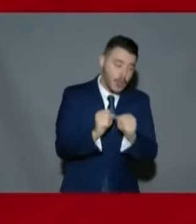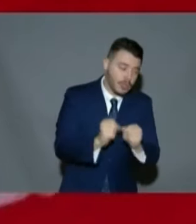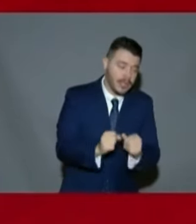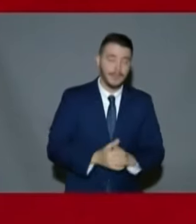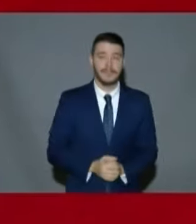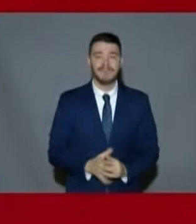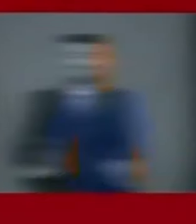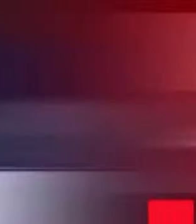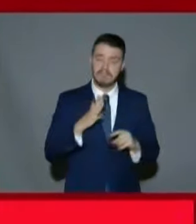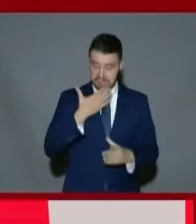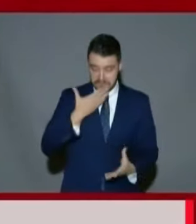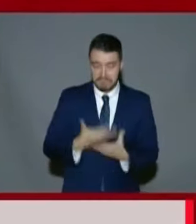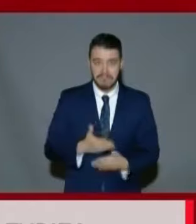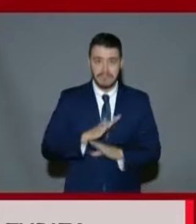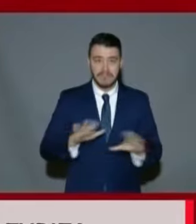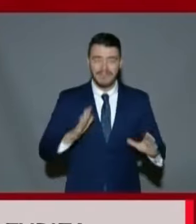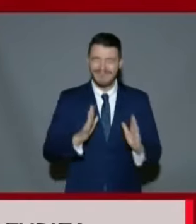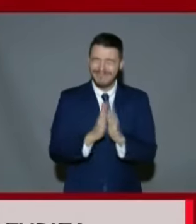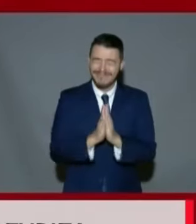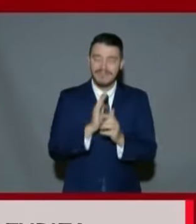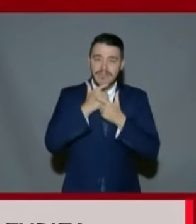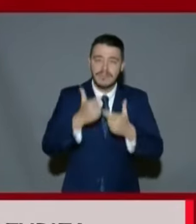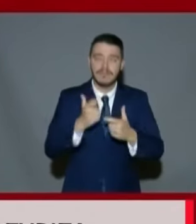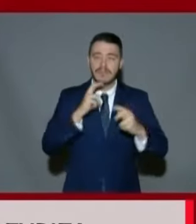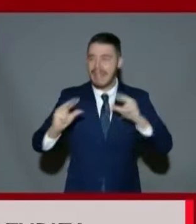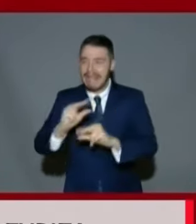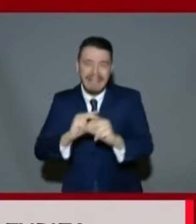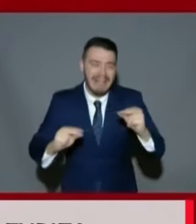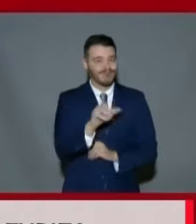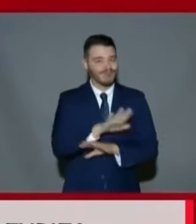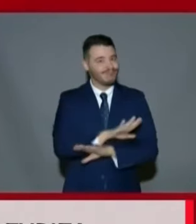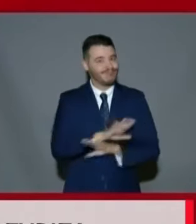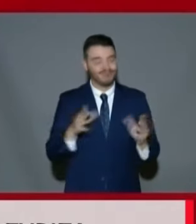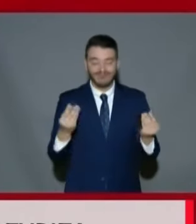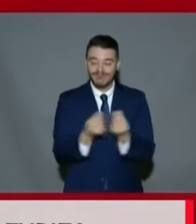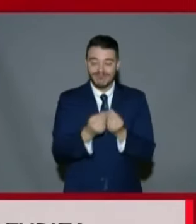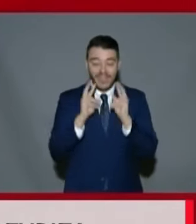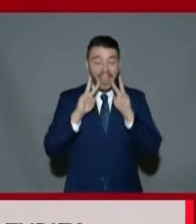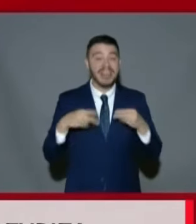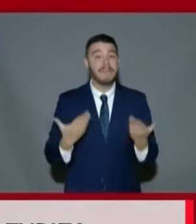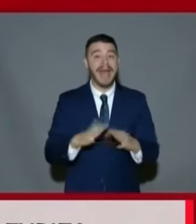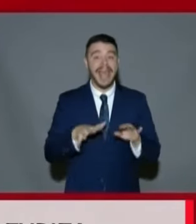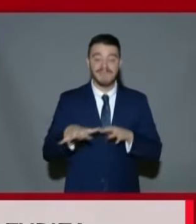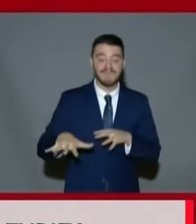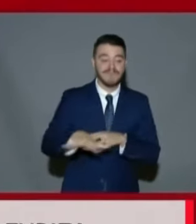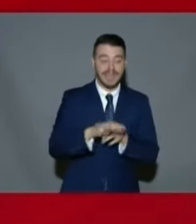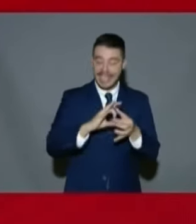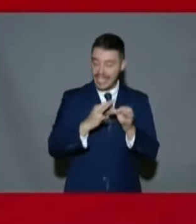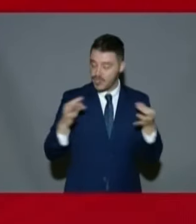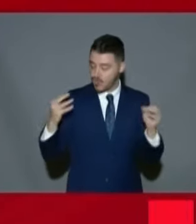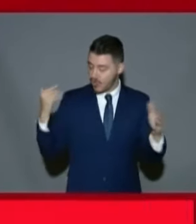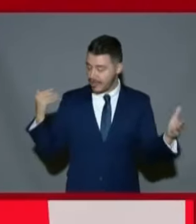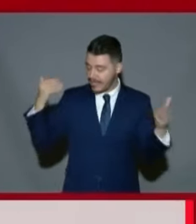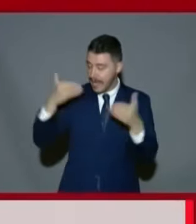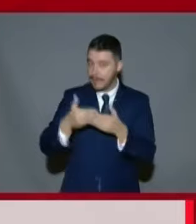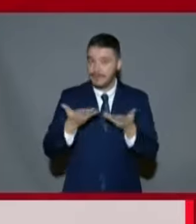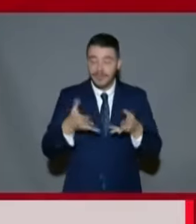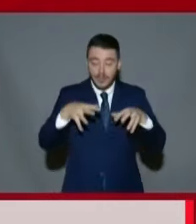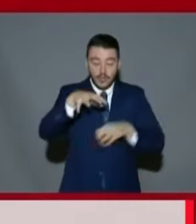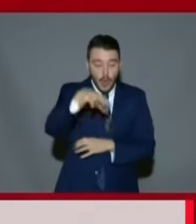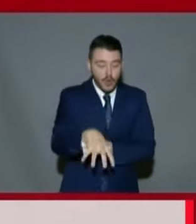Παρακαλώ πολύ σεβασμό στον ομιλητή. Παρακαλώ ησυχία. Ησυχία. Δεν τιμά το παρόν μας και το μέλλον